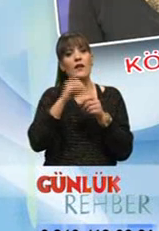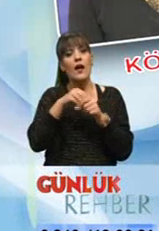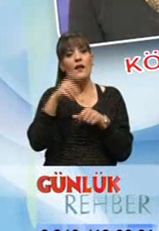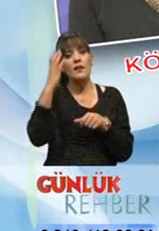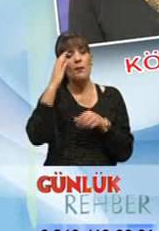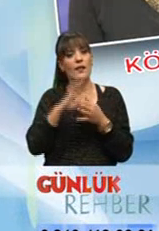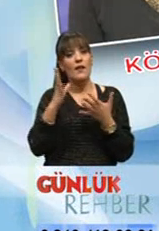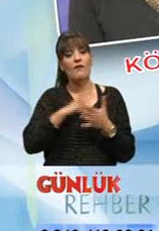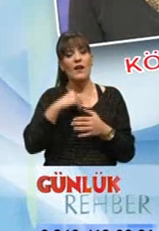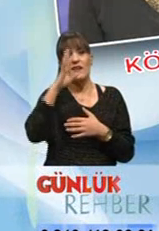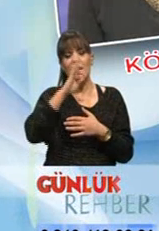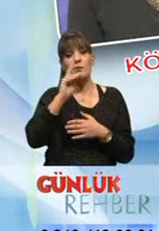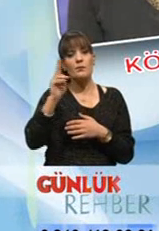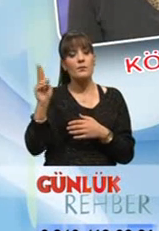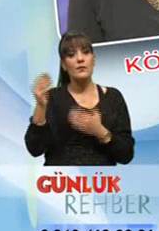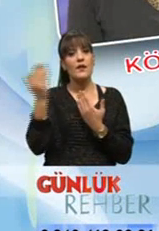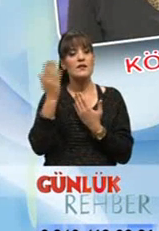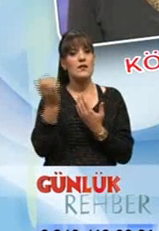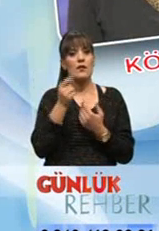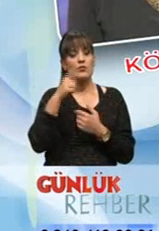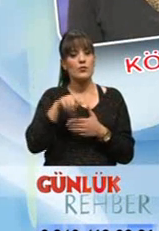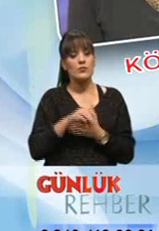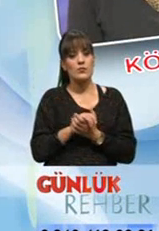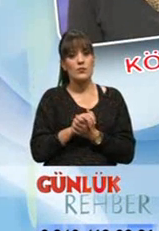nelerdir? Kimlerden destek yardım alıyorsunuz?